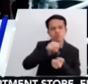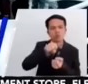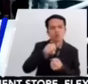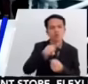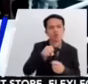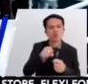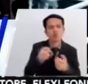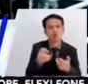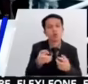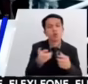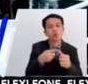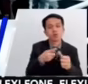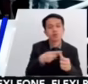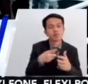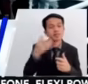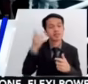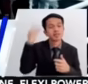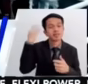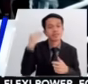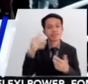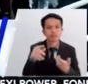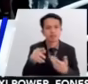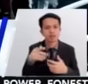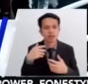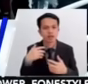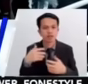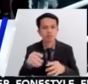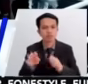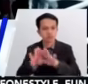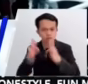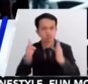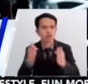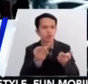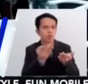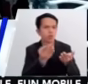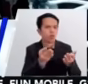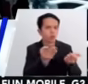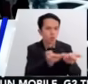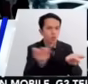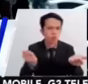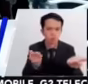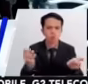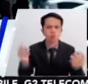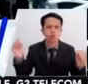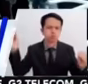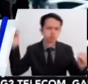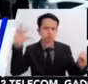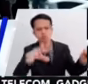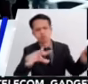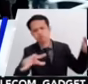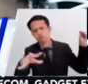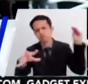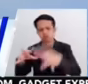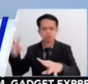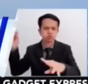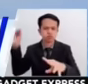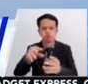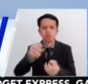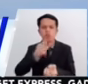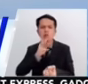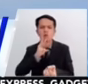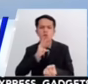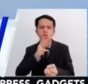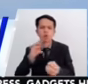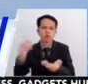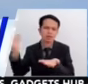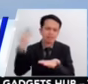pero sumunod, halos 5 na silang nakabukas yung water cannon at sunod-sunod na yung ginagawa nila. Kaya pumapasok kami,